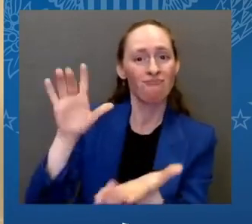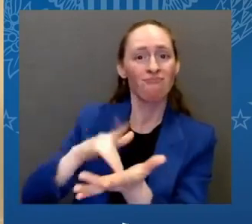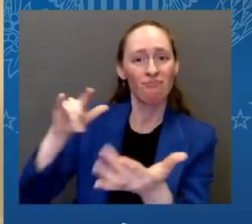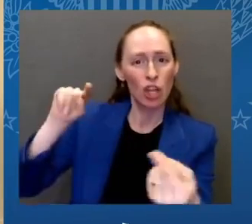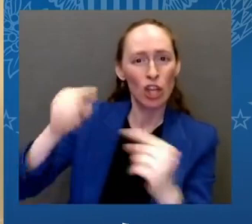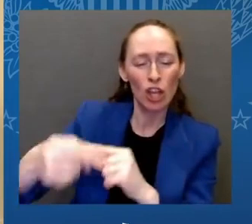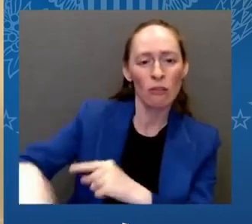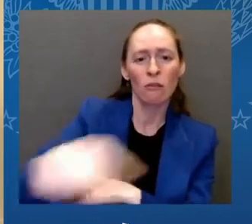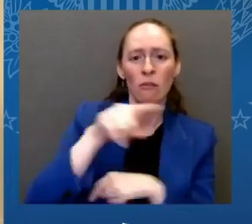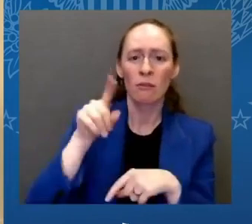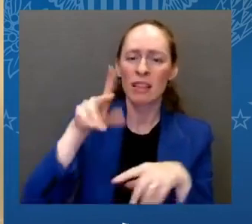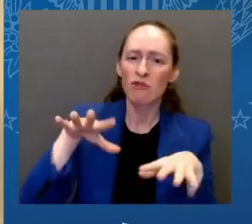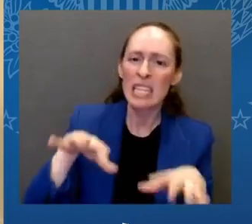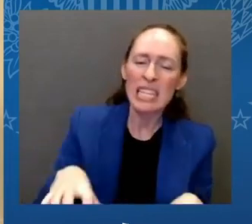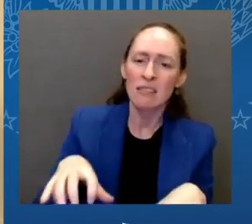зброю,